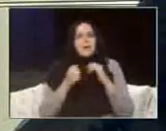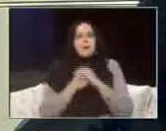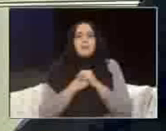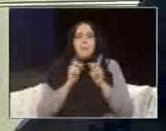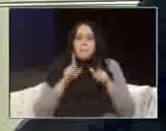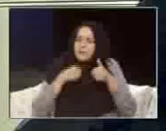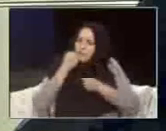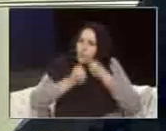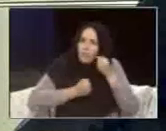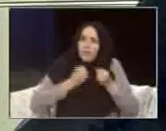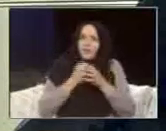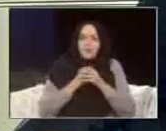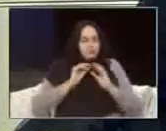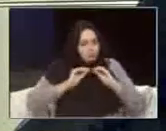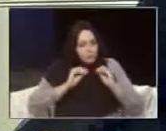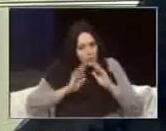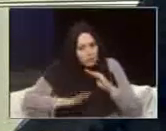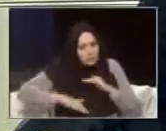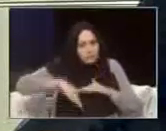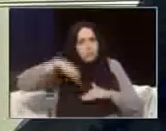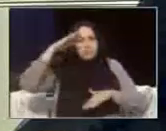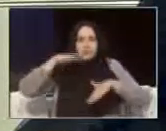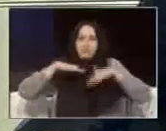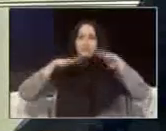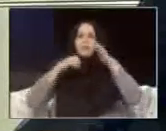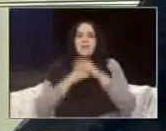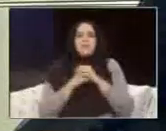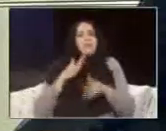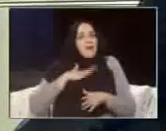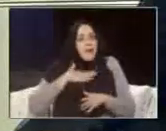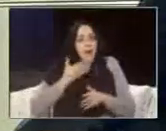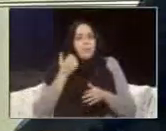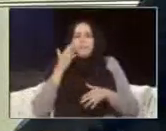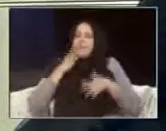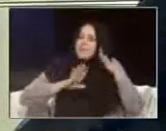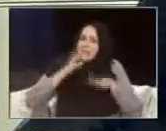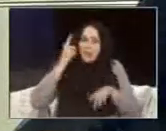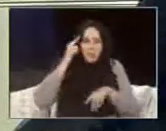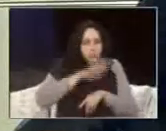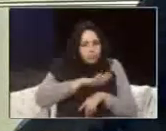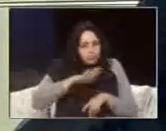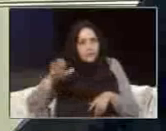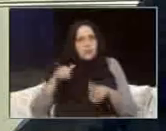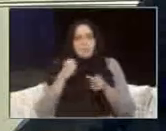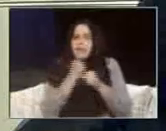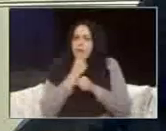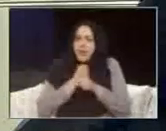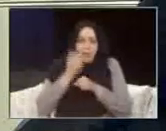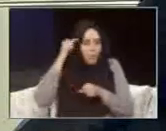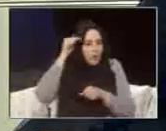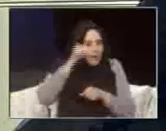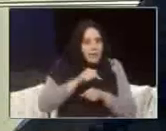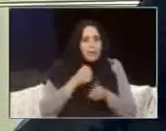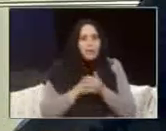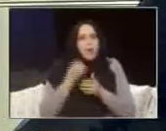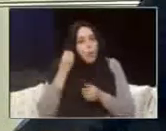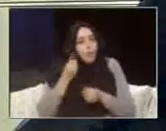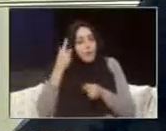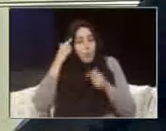ورفدت وربيت وكبرت وكبت عليهم وتعبت عليهم وخدمت عليهم ونسيت روحي